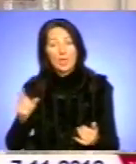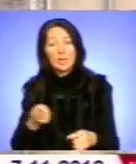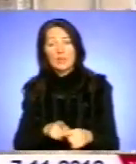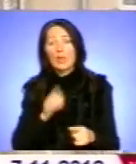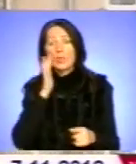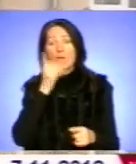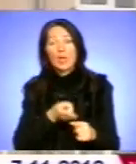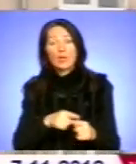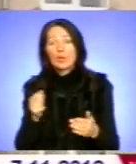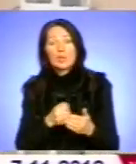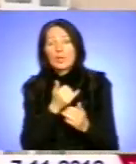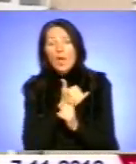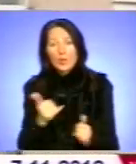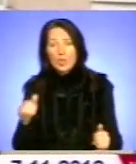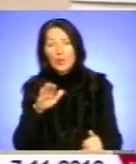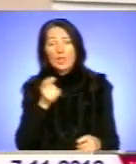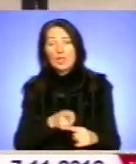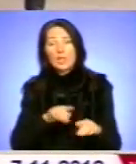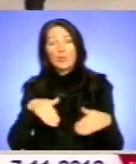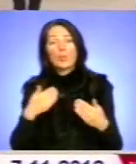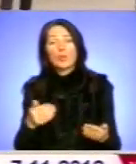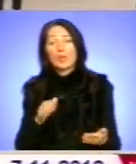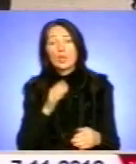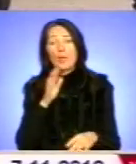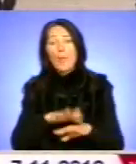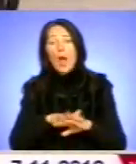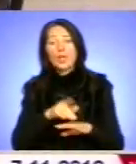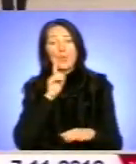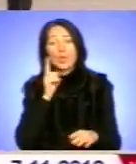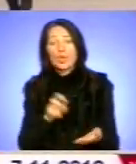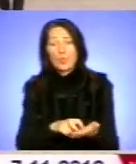практично неможливо. Кредити, які пропонують банки, молодь боїться брати через